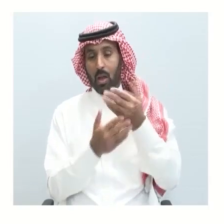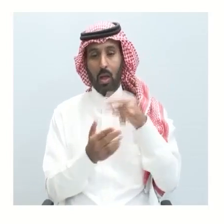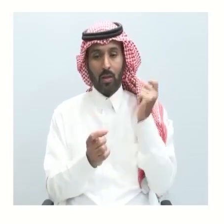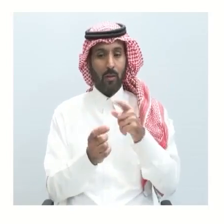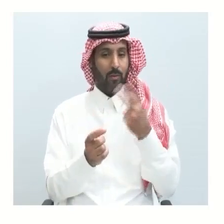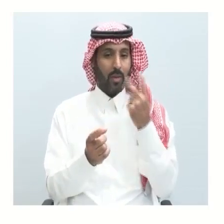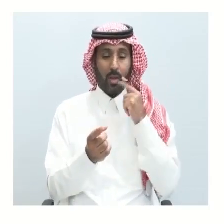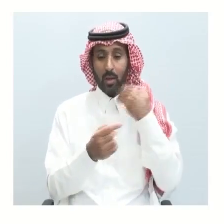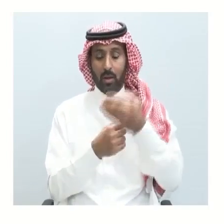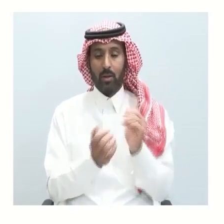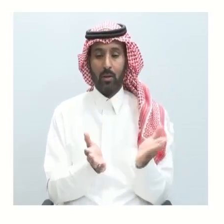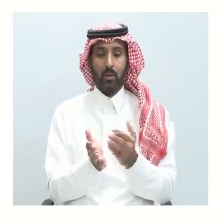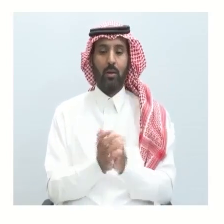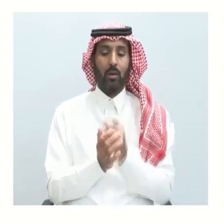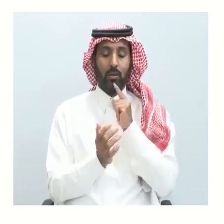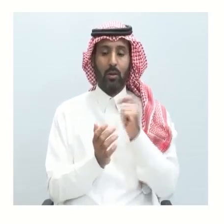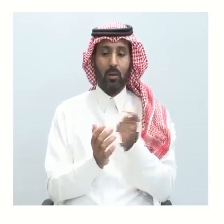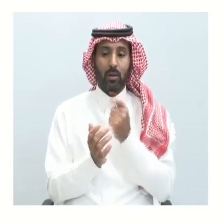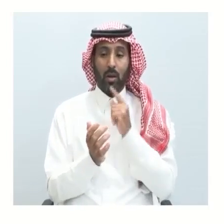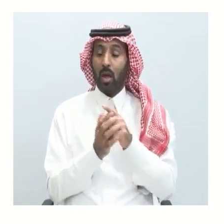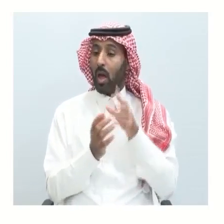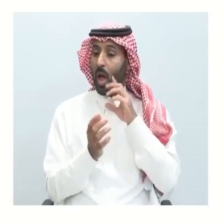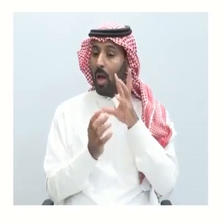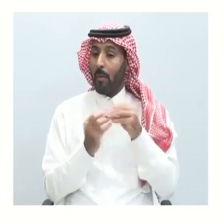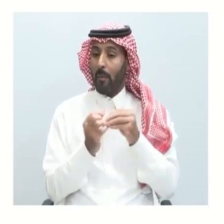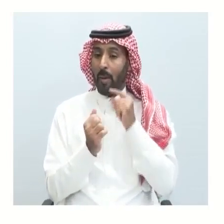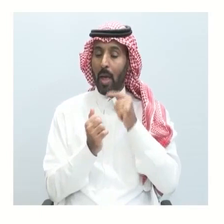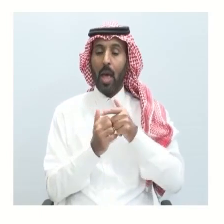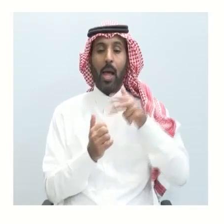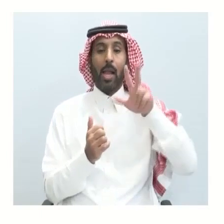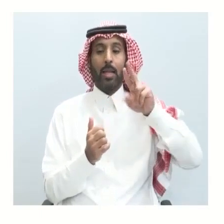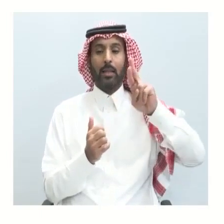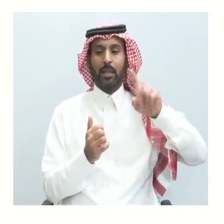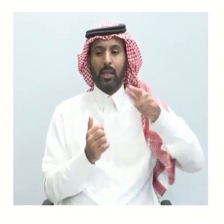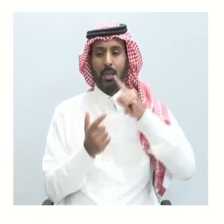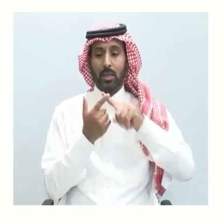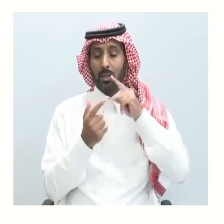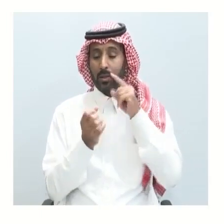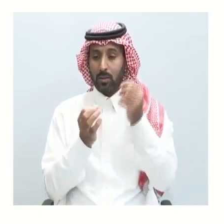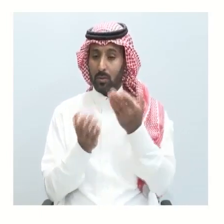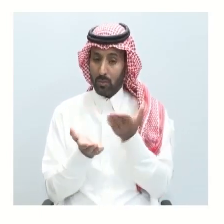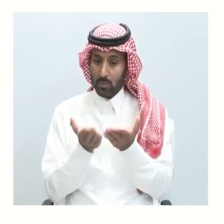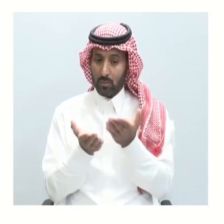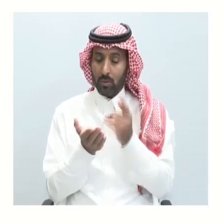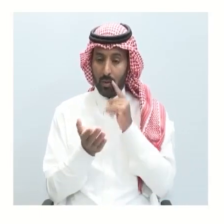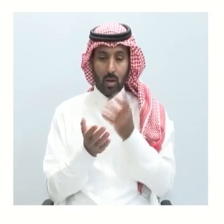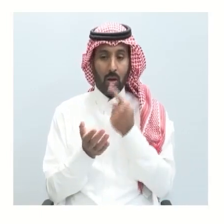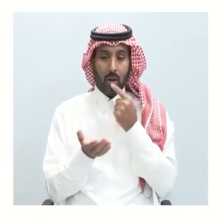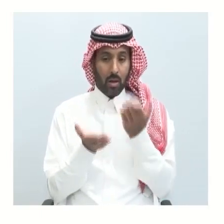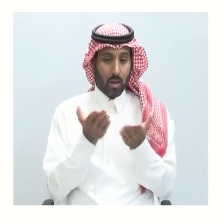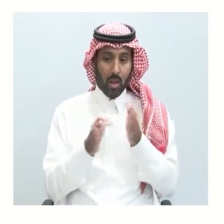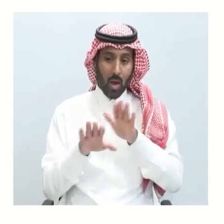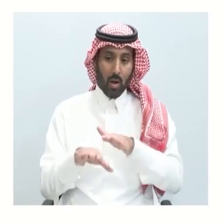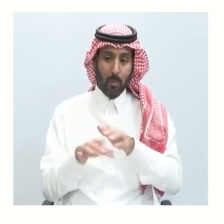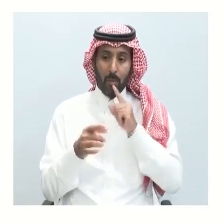الثاني، سنكمله بإذن الله. تكتب تعابير الاتزان الأنظمة المتزنة، وفي حصة قادمة ستكون حساب ثوابت